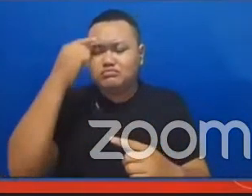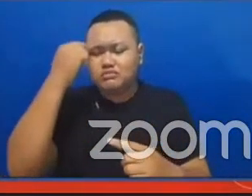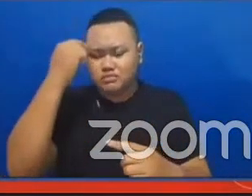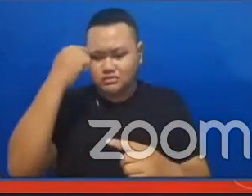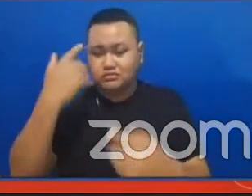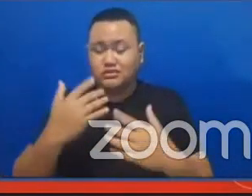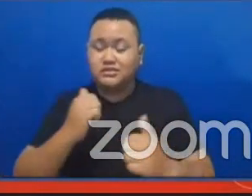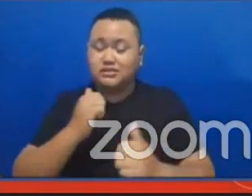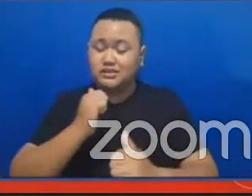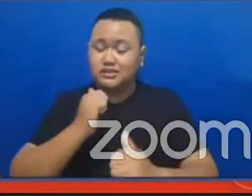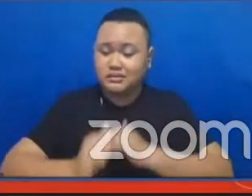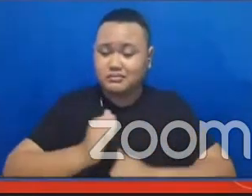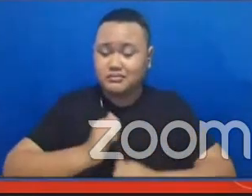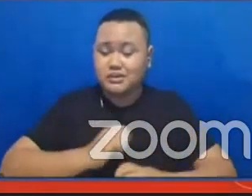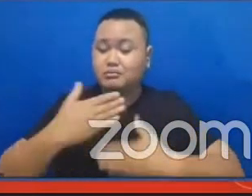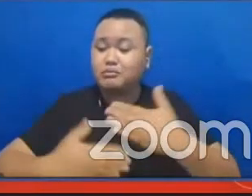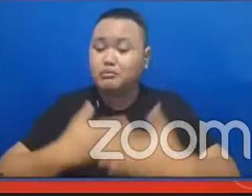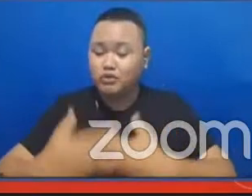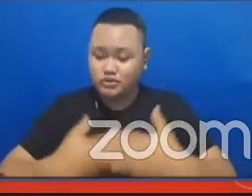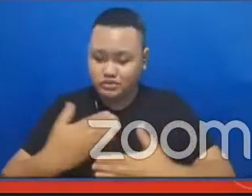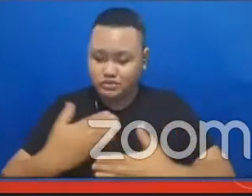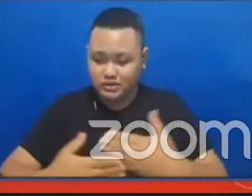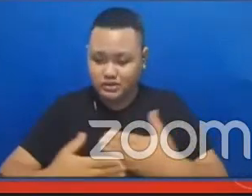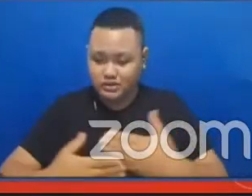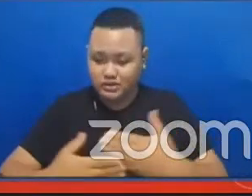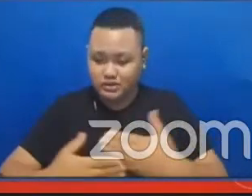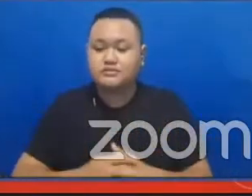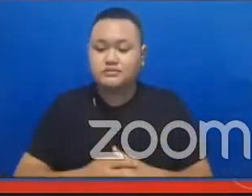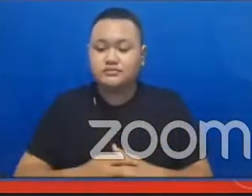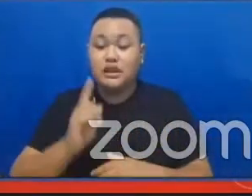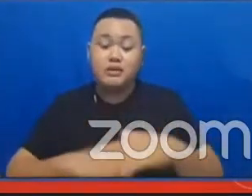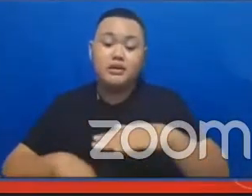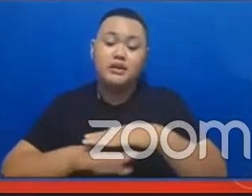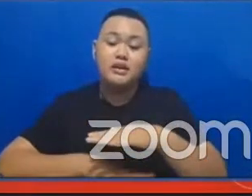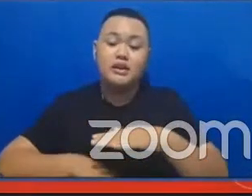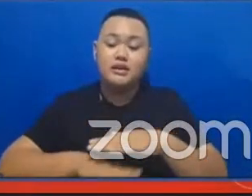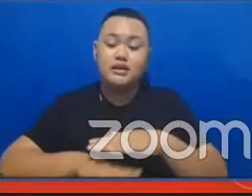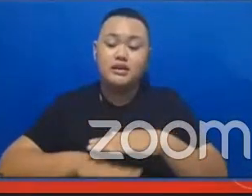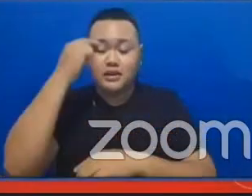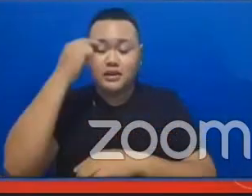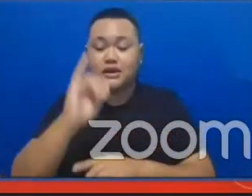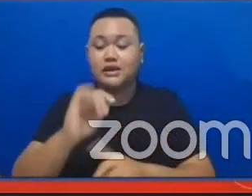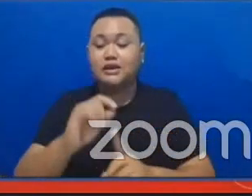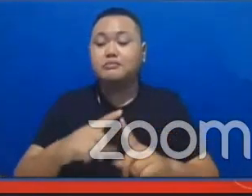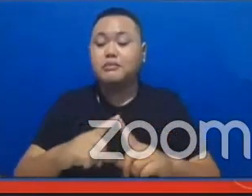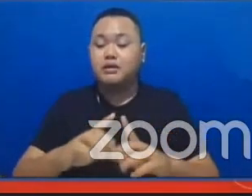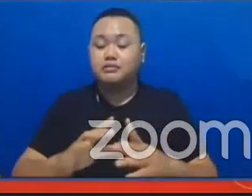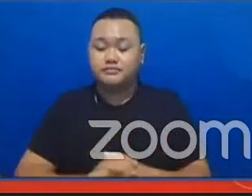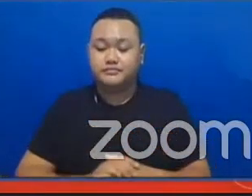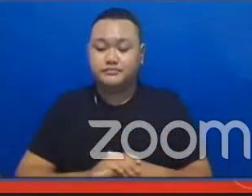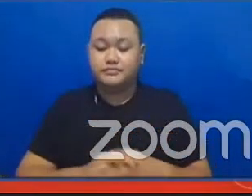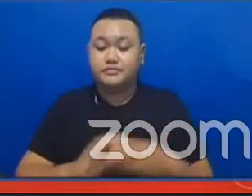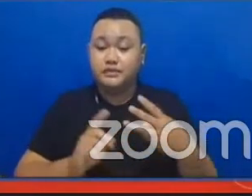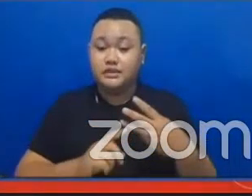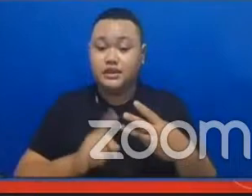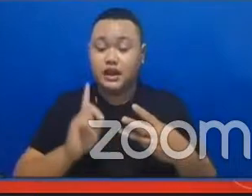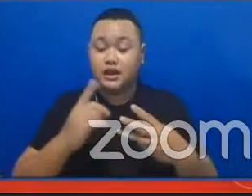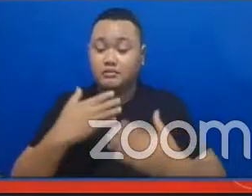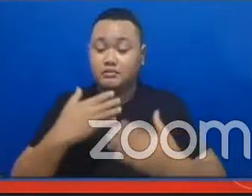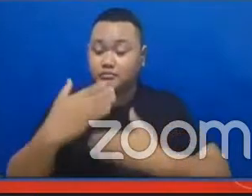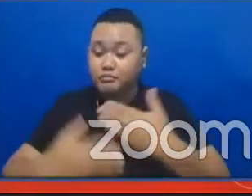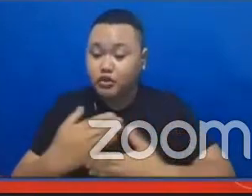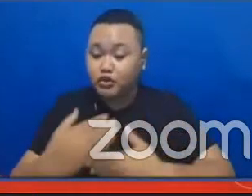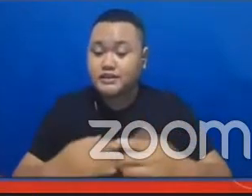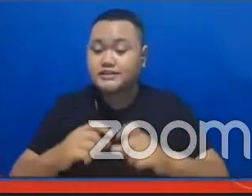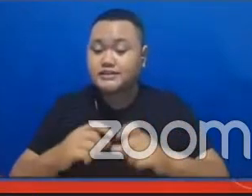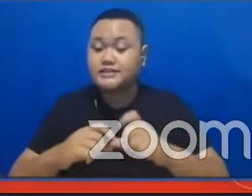keterampilan proses sains. Yang tadi itu adalah bagian dari hakikat pembelajaran IPA. Yang ketiga, di dalam melakukan proses